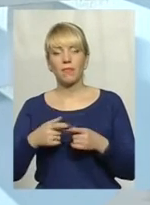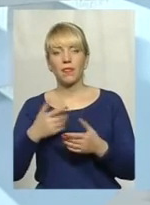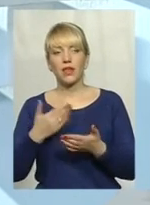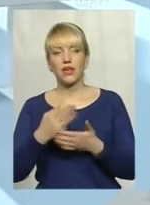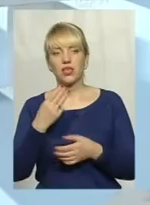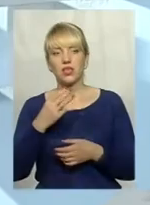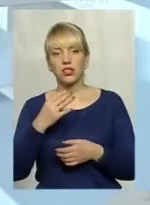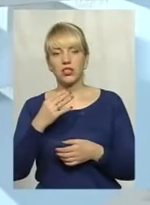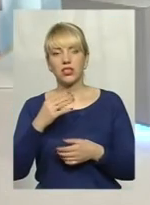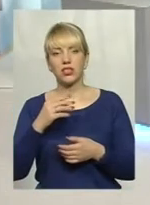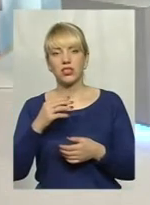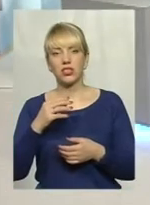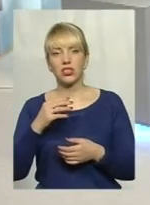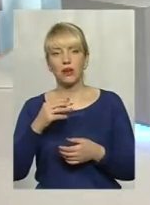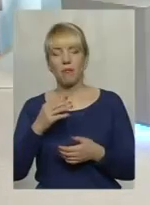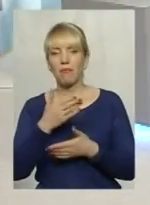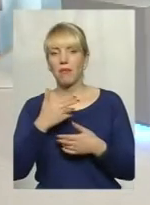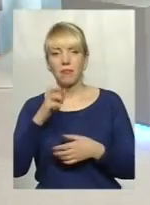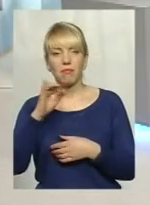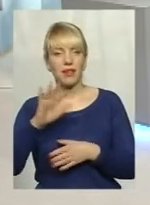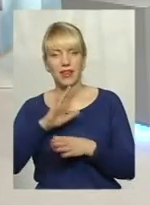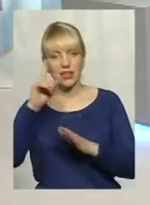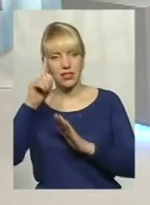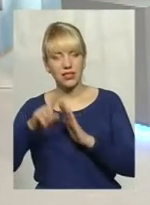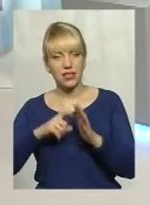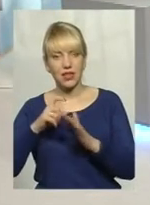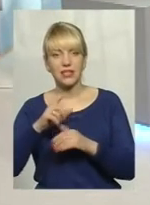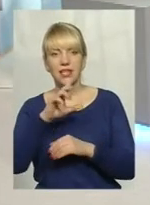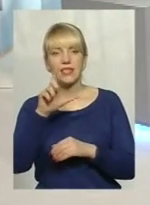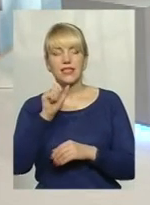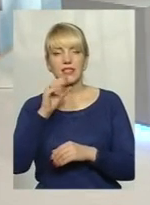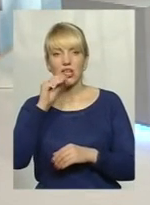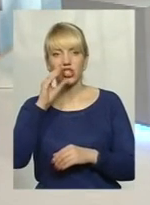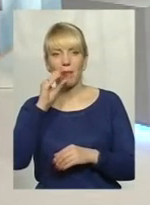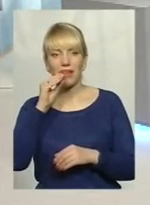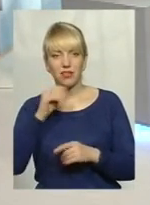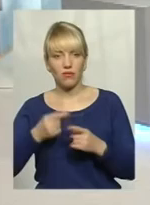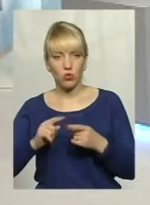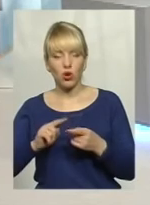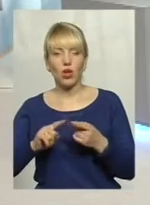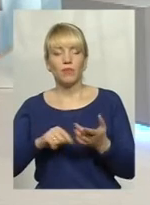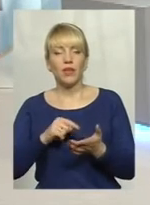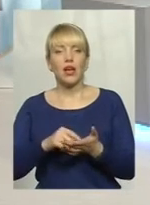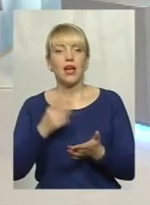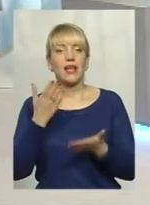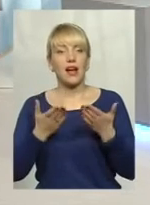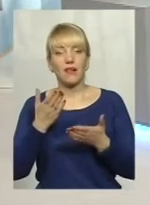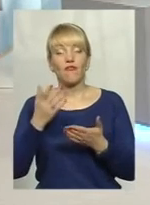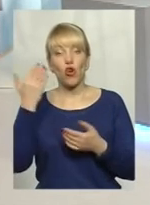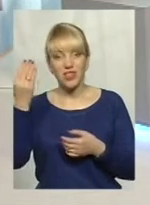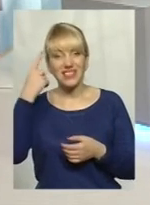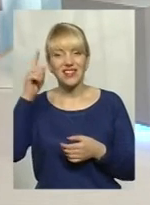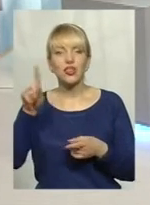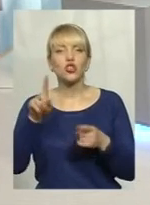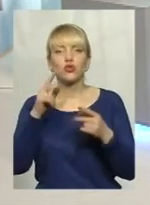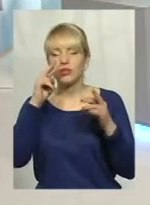ми не дізналися без громадських активістів. Вони знали, що це щось неправильне, що це якийсь конфлікт ну, інтересів,